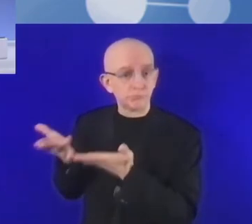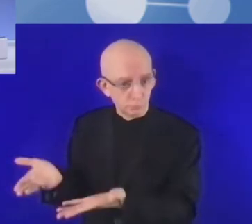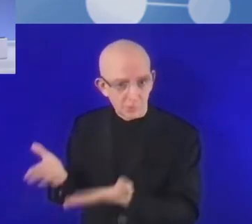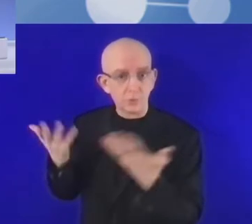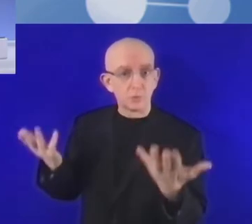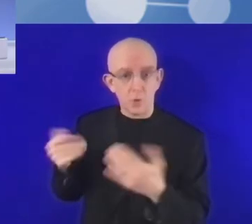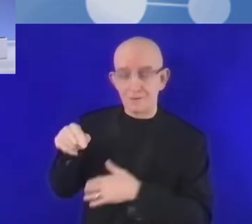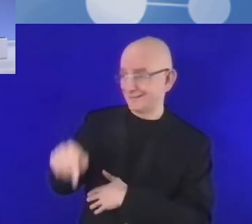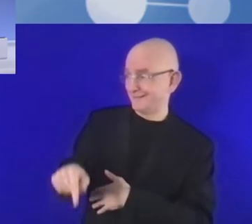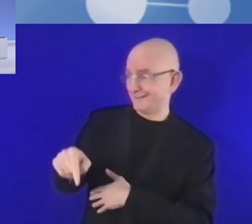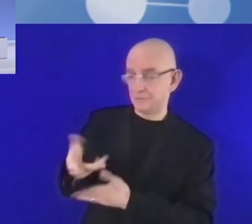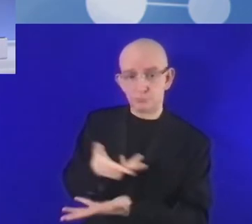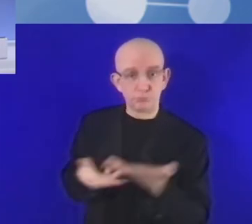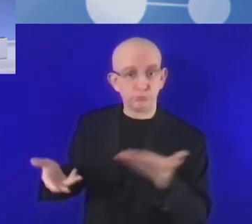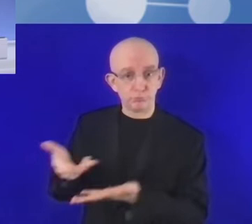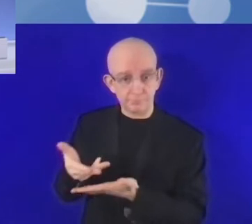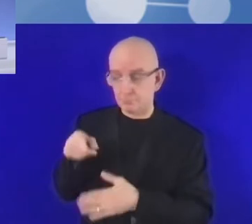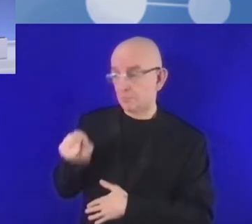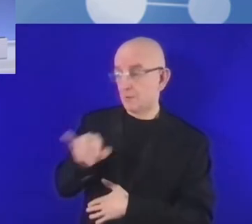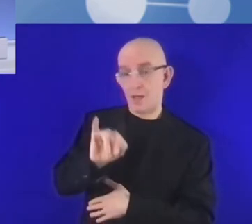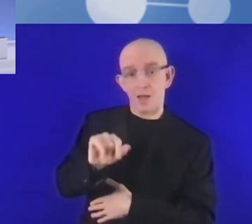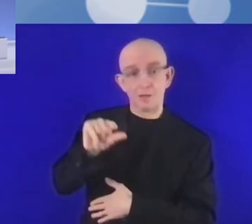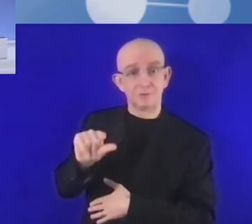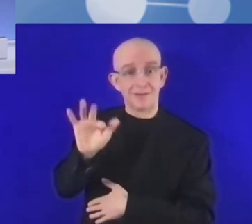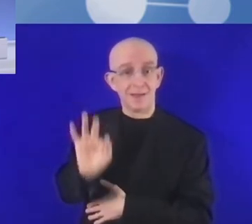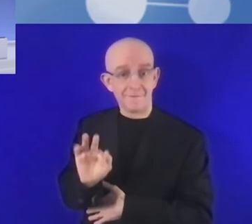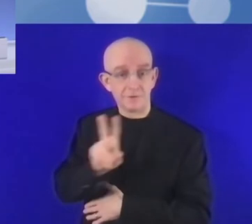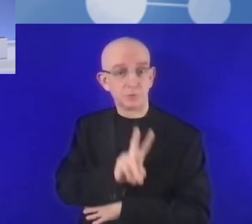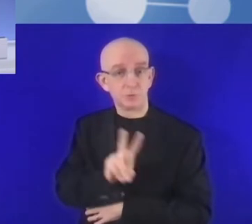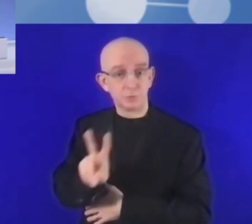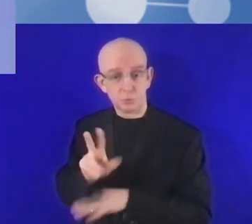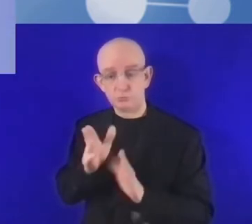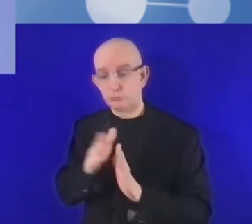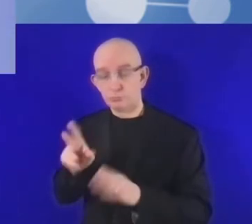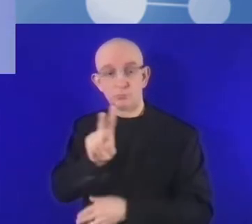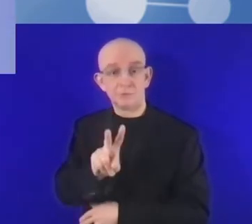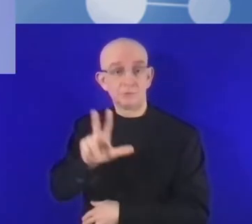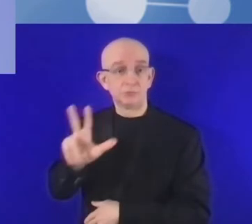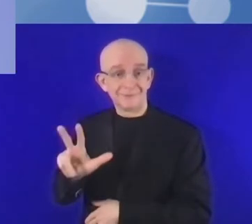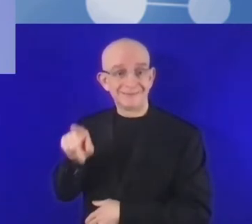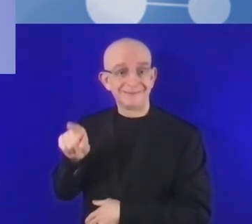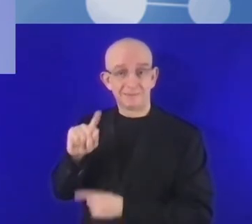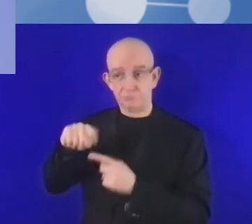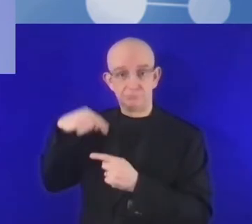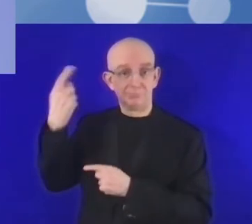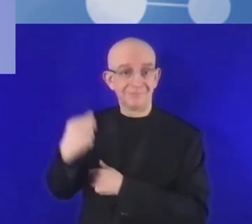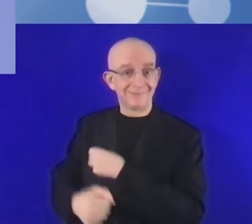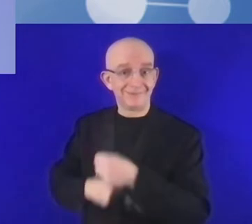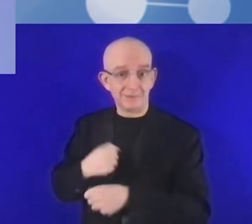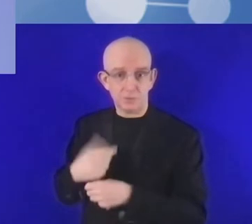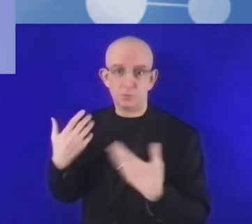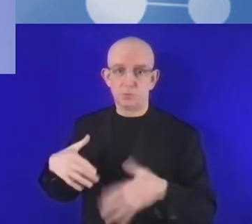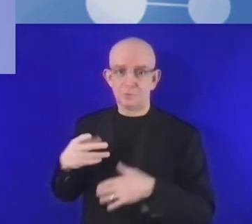互联网的这个大会。那么明年是这个主办方是埃塞俄比亚。下面我们